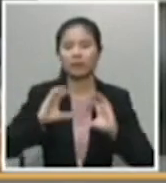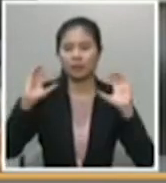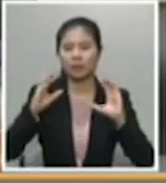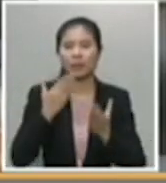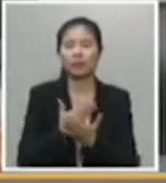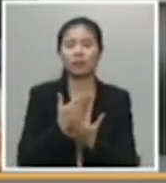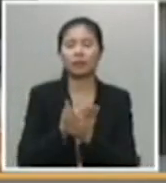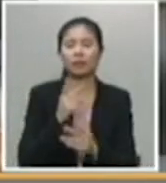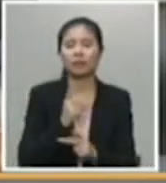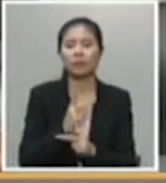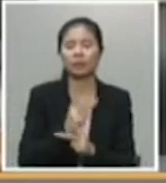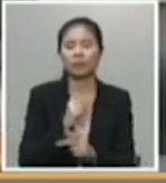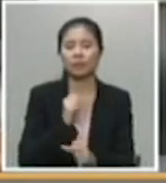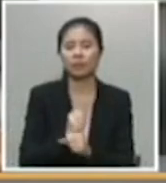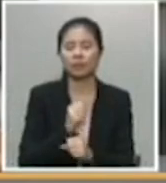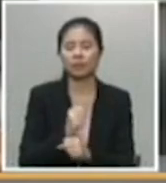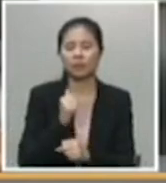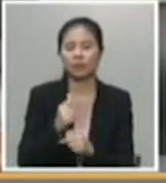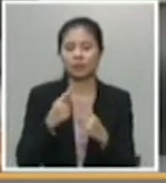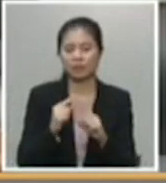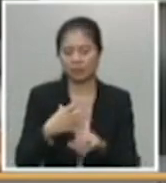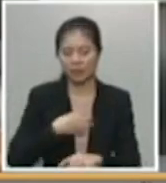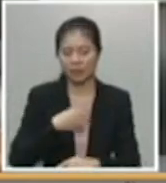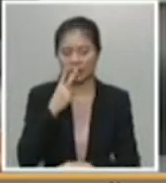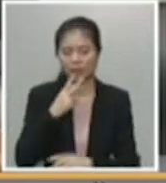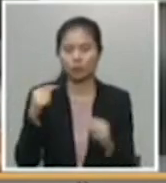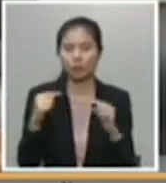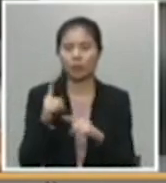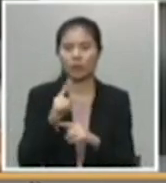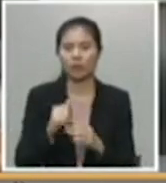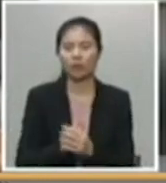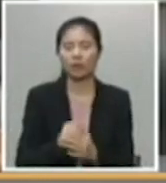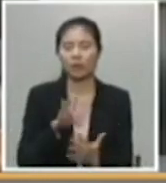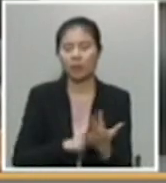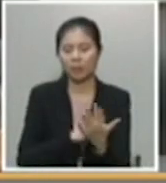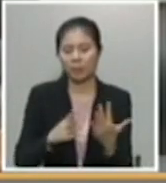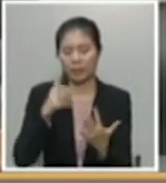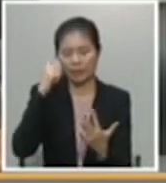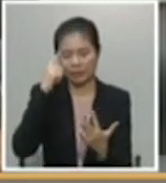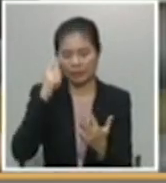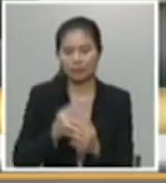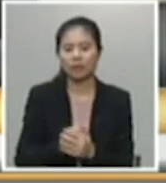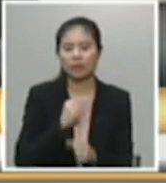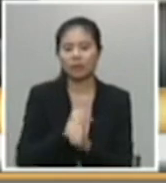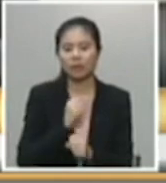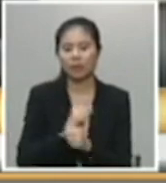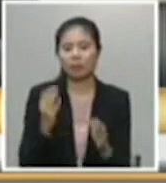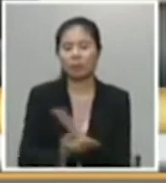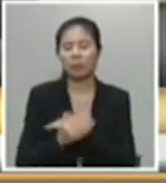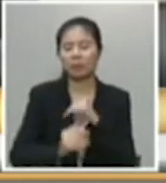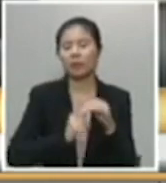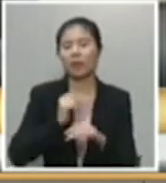ตามประมาณการที่ได้กำหนดไว้แต่สิ่งที่อยากที่จะเห็นเนี่ยก็คือแนวคิดที่จะปฏิรูประบบ